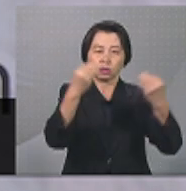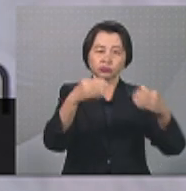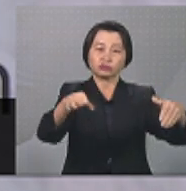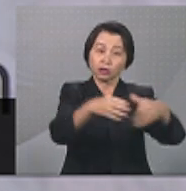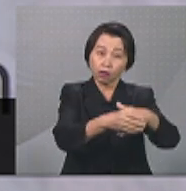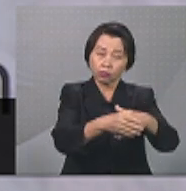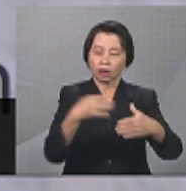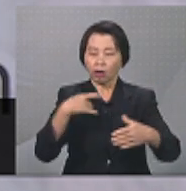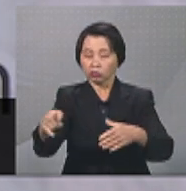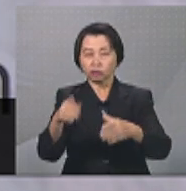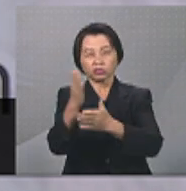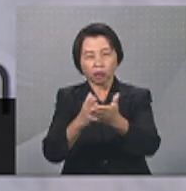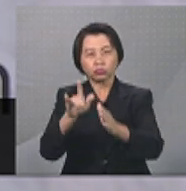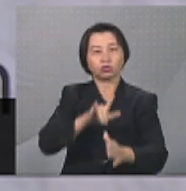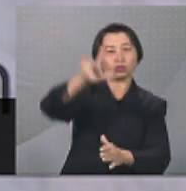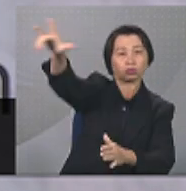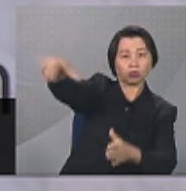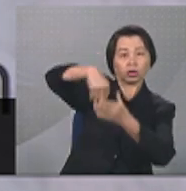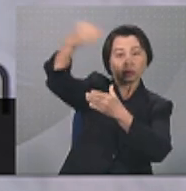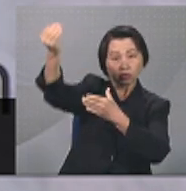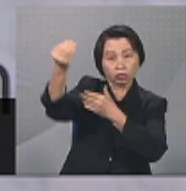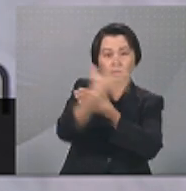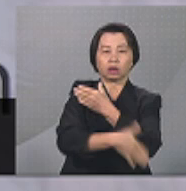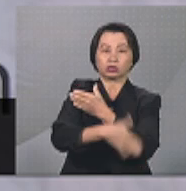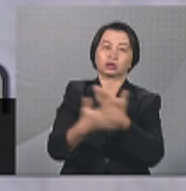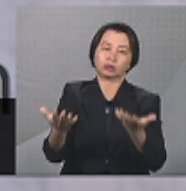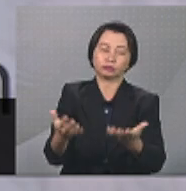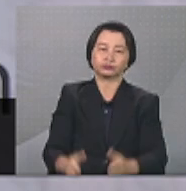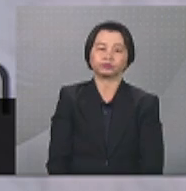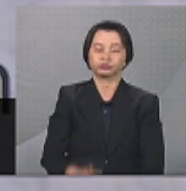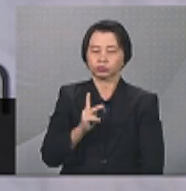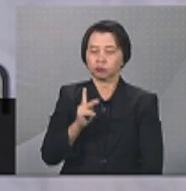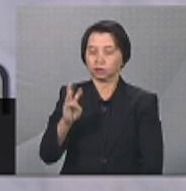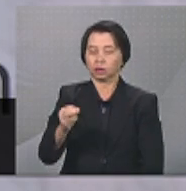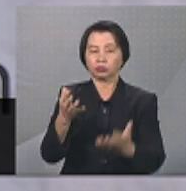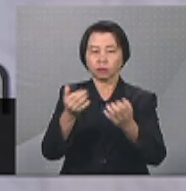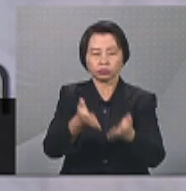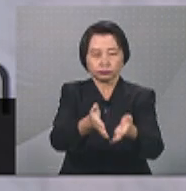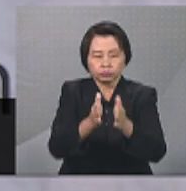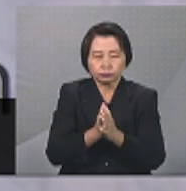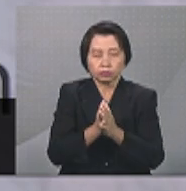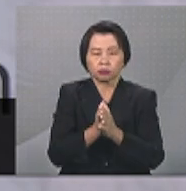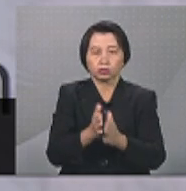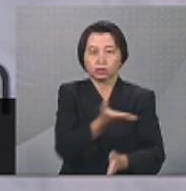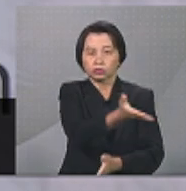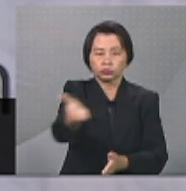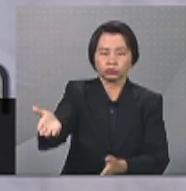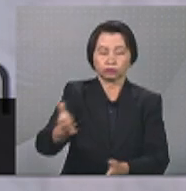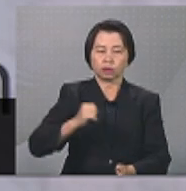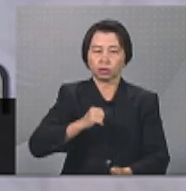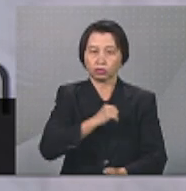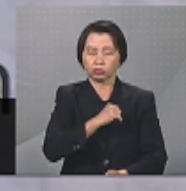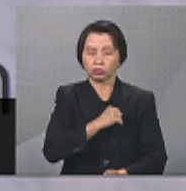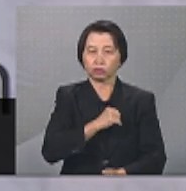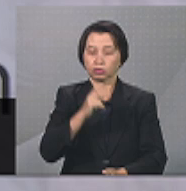ada yang keluar negara dan sebagainya. Kementerian Kesihatan Malaysia ingin menyuruh supaya semua anggota kesihatan